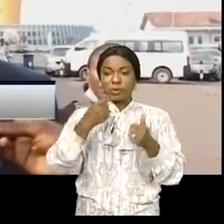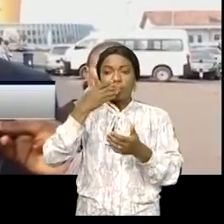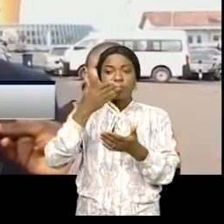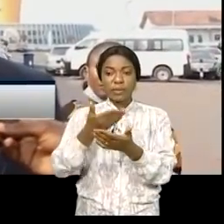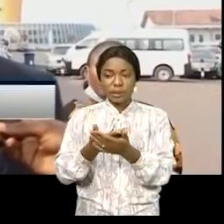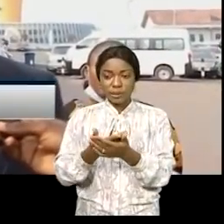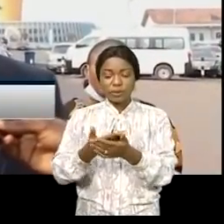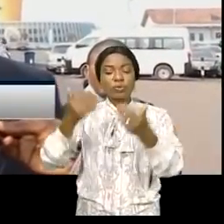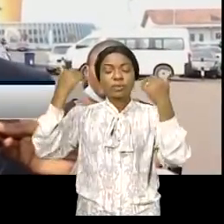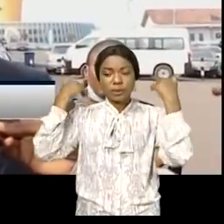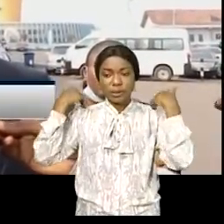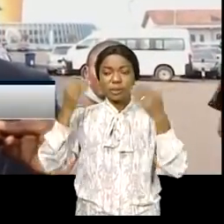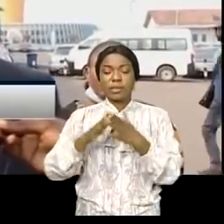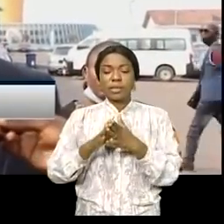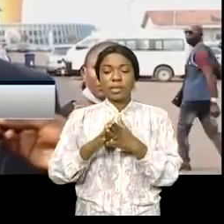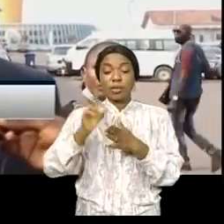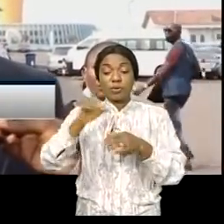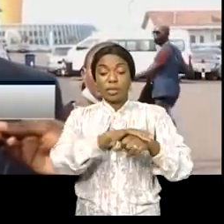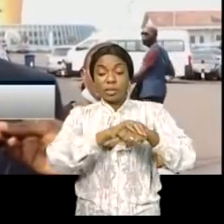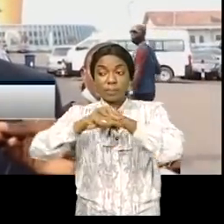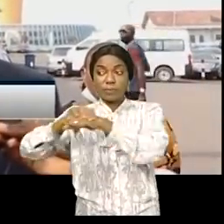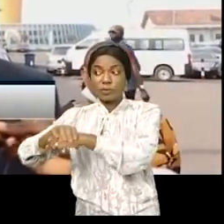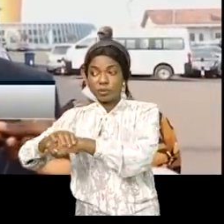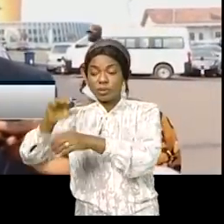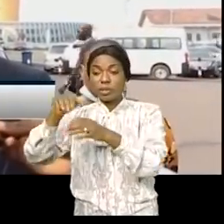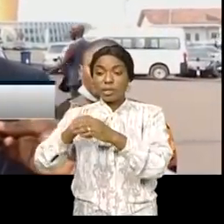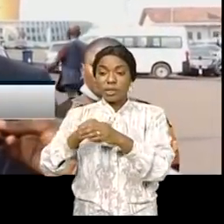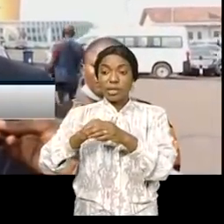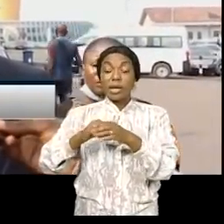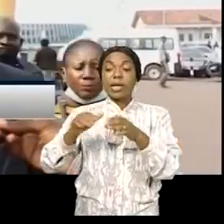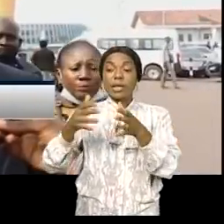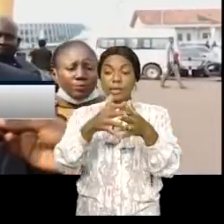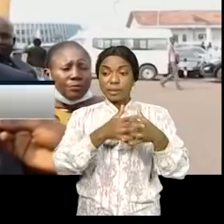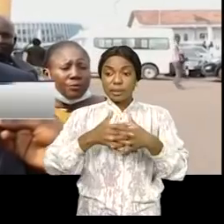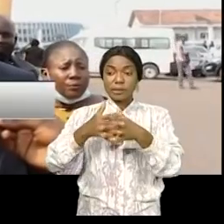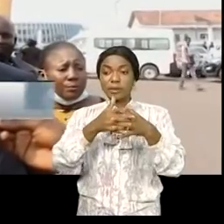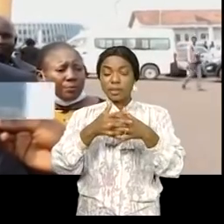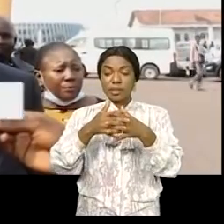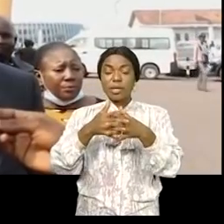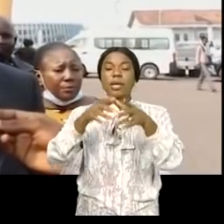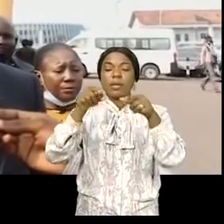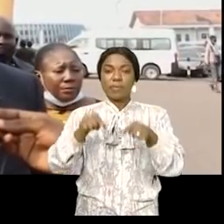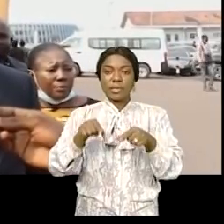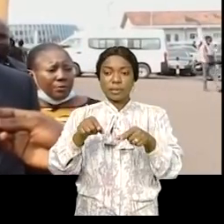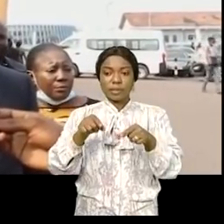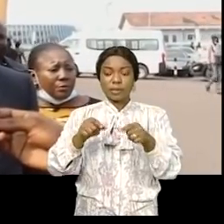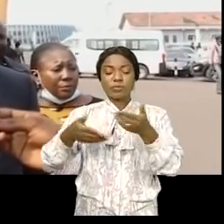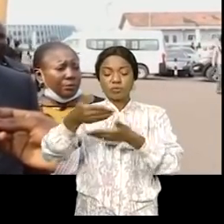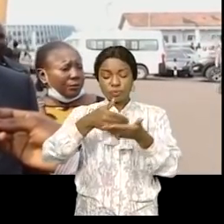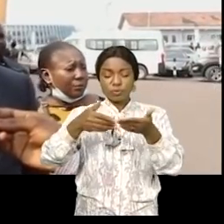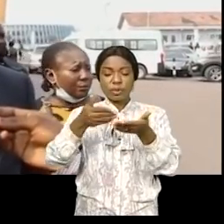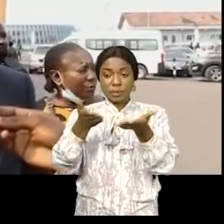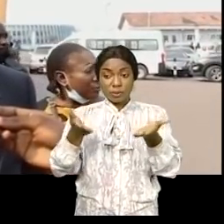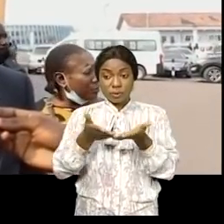nous a conduits aux États-Unis et qui nous a permis de rentrer au pays. Nous attendons les retombées de tous les contacts qu'on a